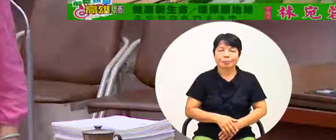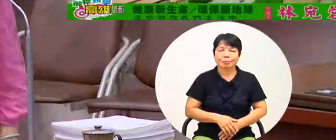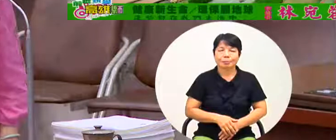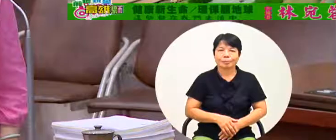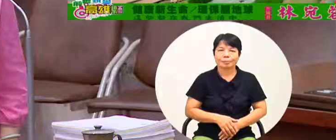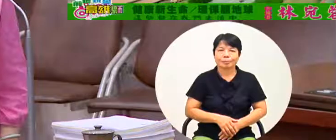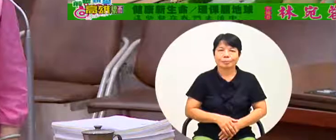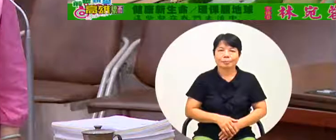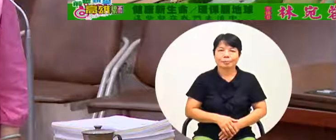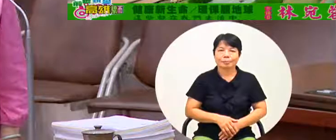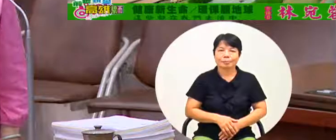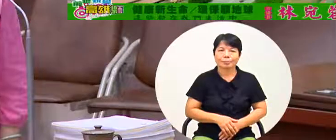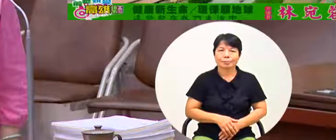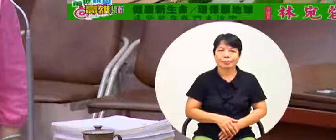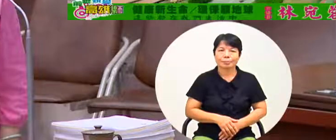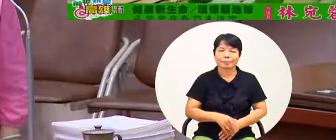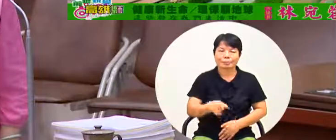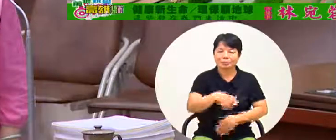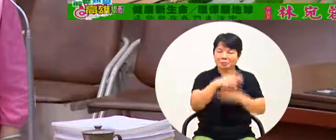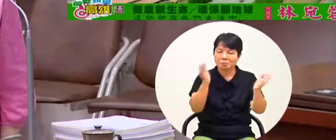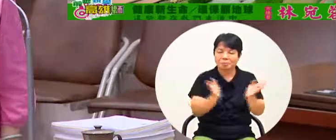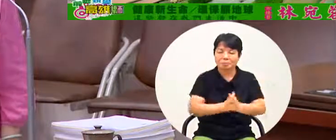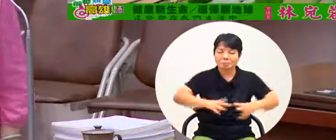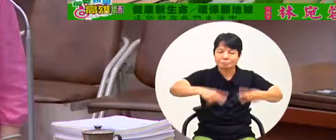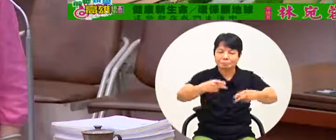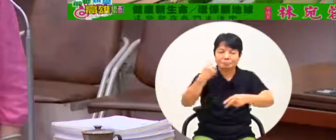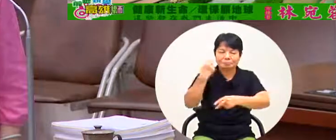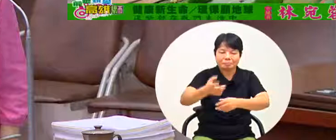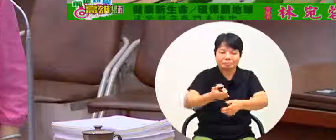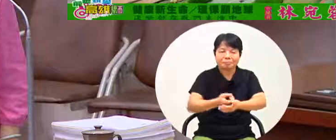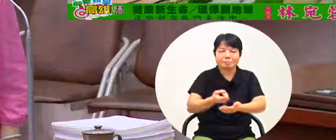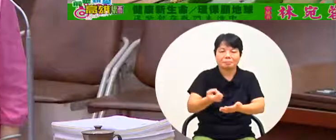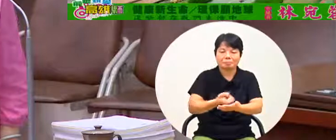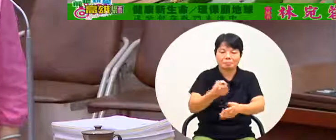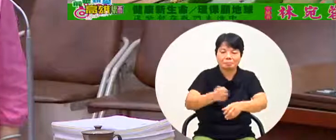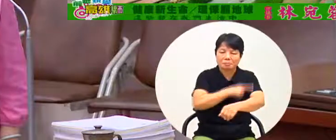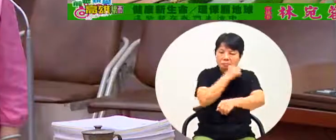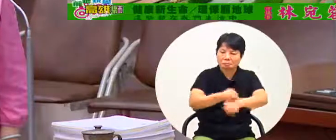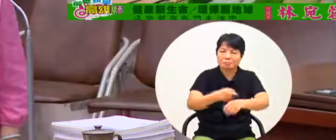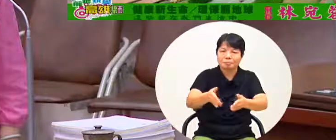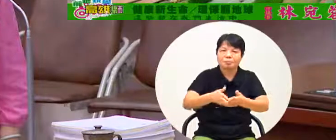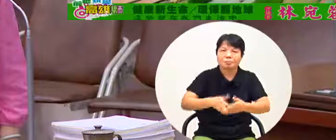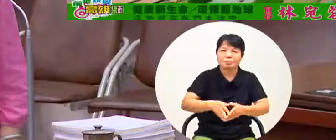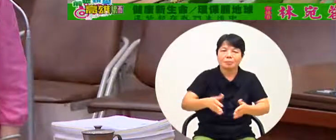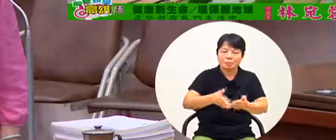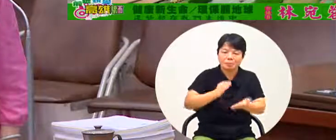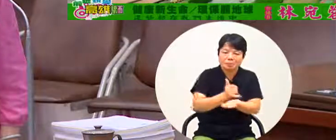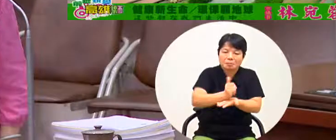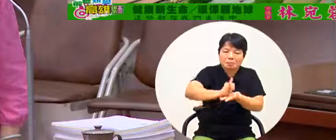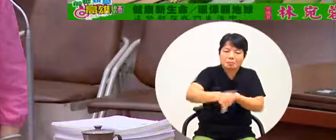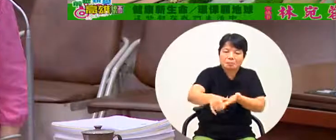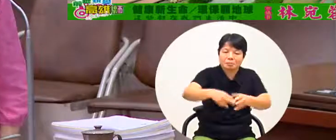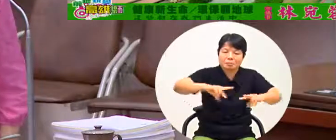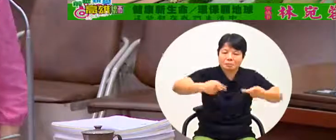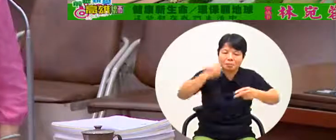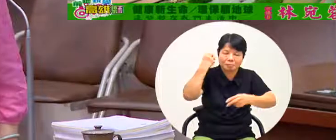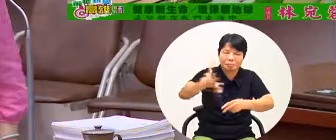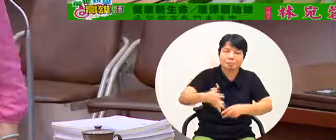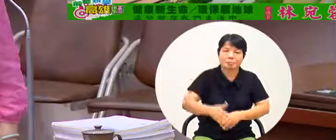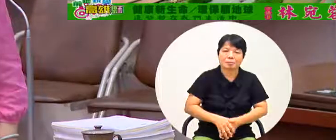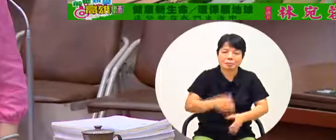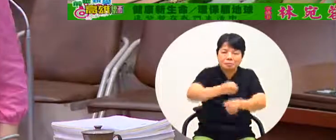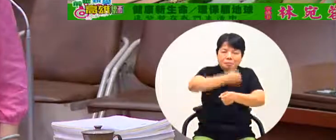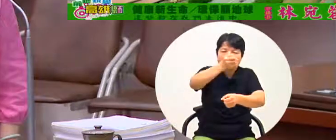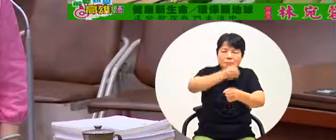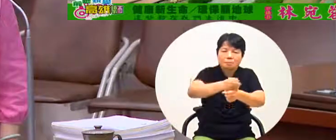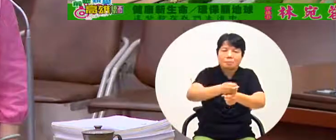改造，但是这个邮局一定要改造一下，整个把它换更新好啊。他那个歪曲扭巴的地方哈，也希望说也